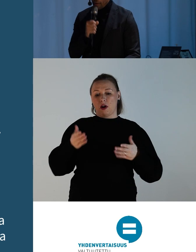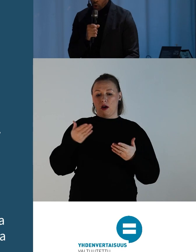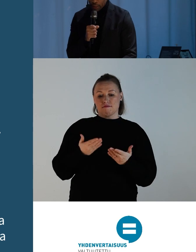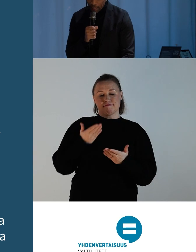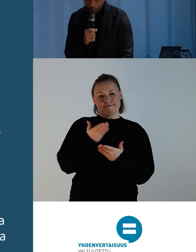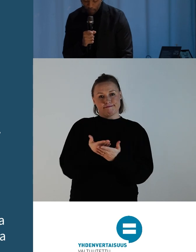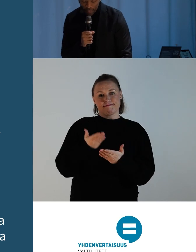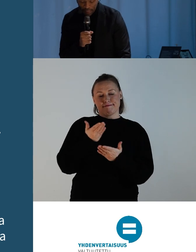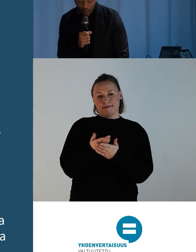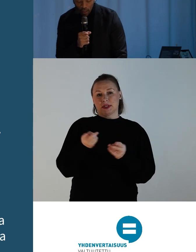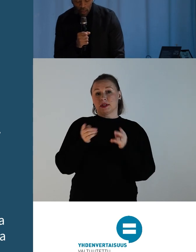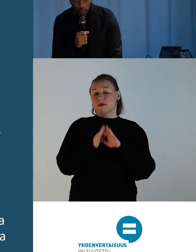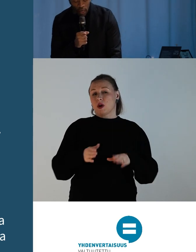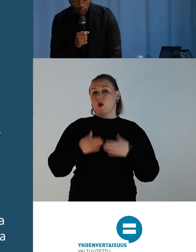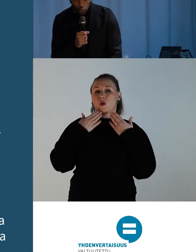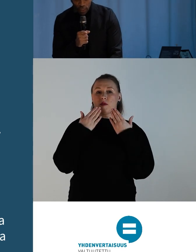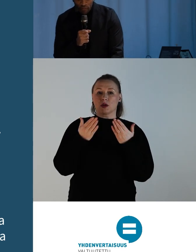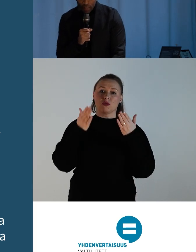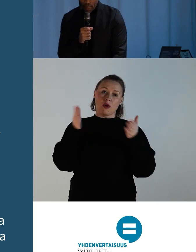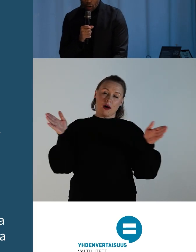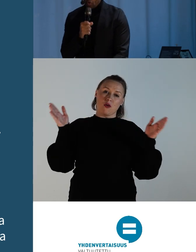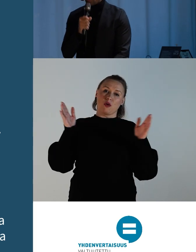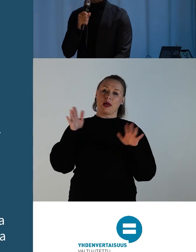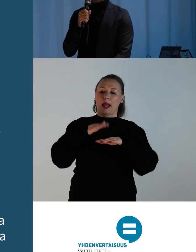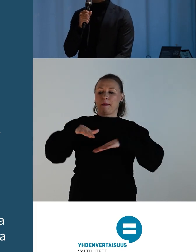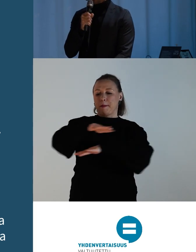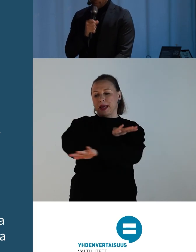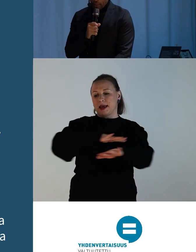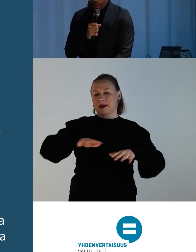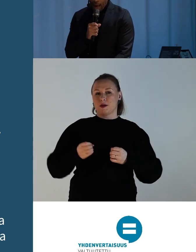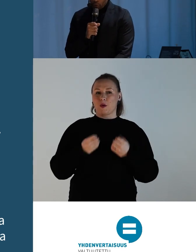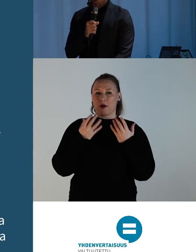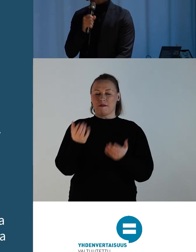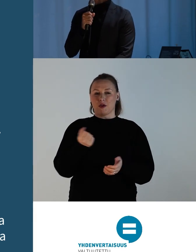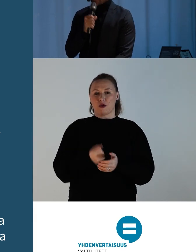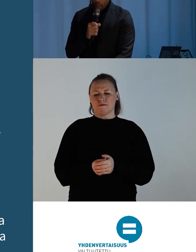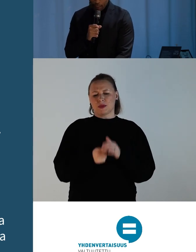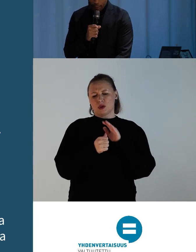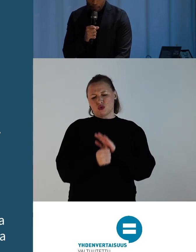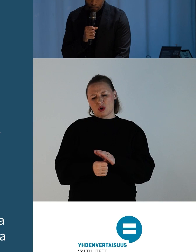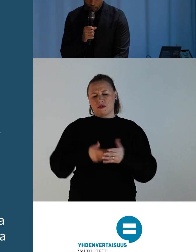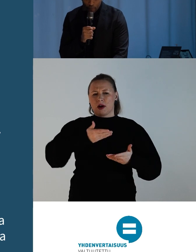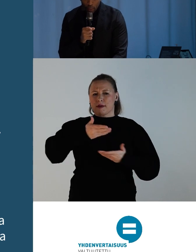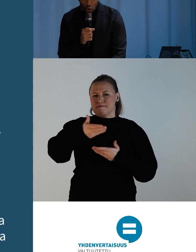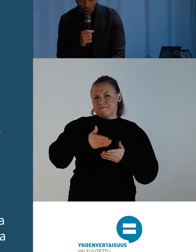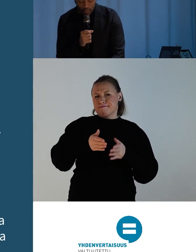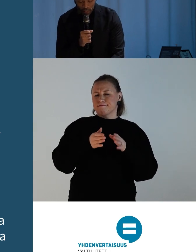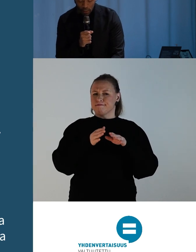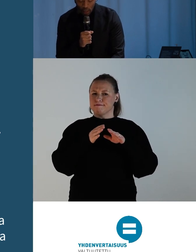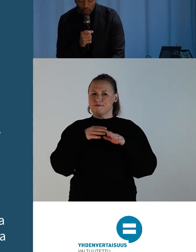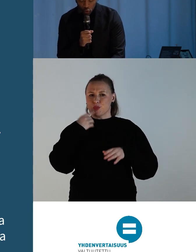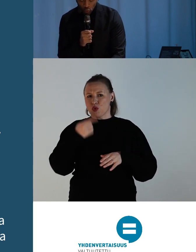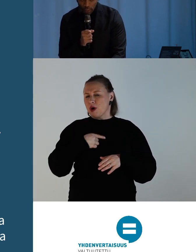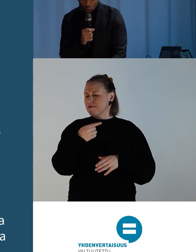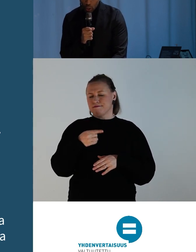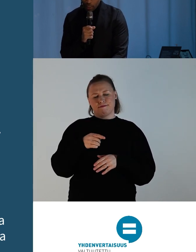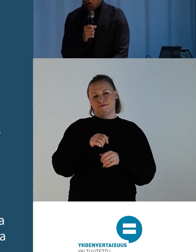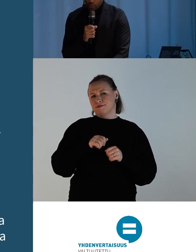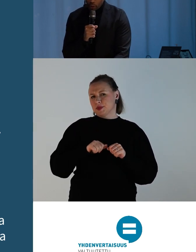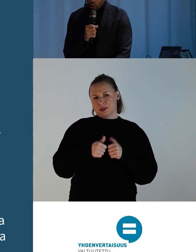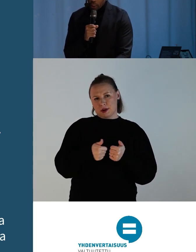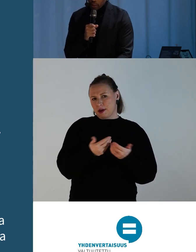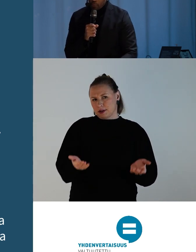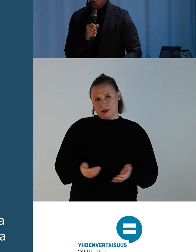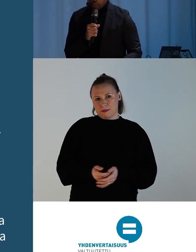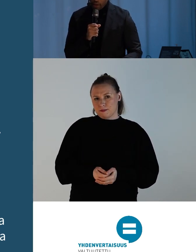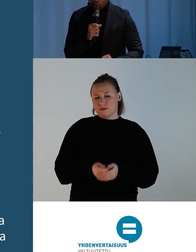hyväksyvää ja avointa ilmapiiriä. Syrjivää tai loukkaavaa puhetta tai käytöstä ei sallita. Jokaisen tilaisuuteen